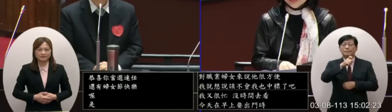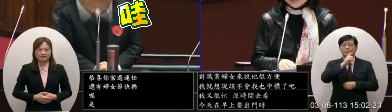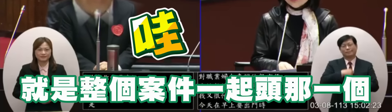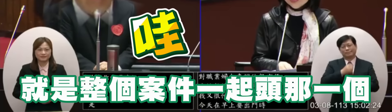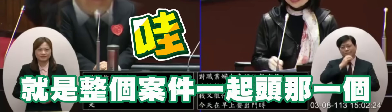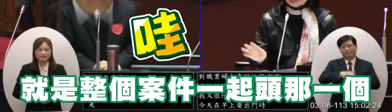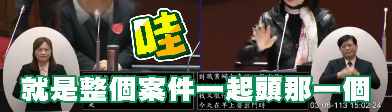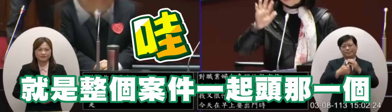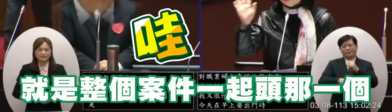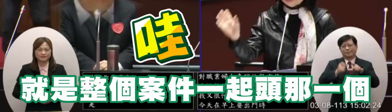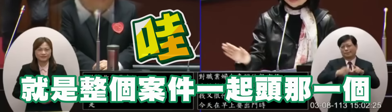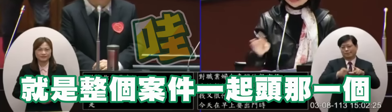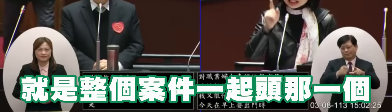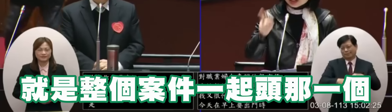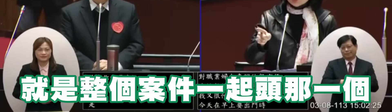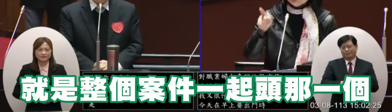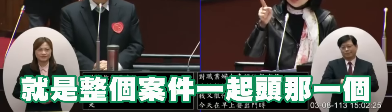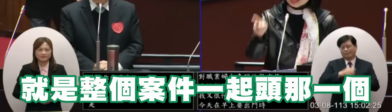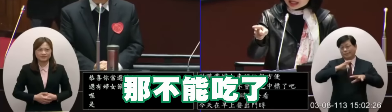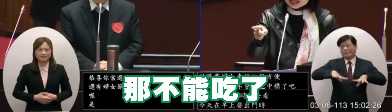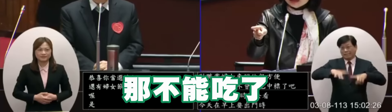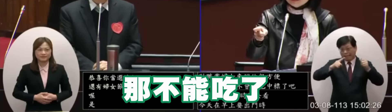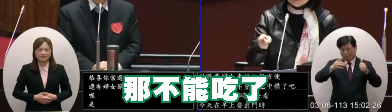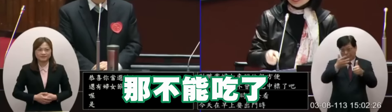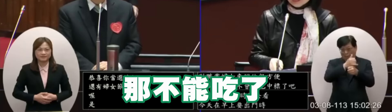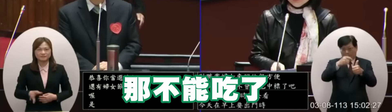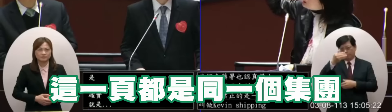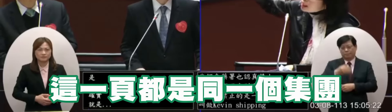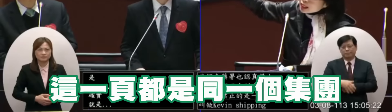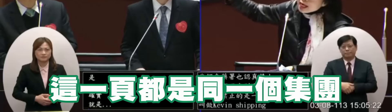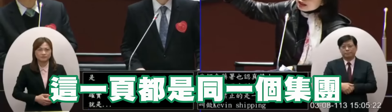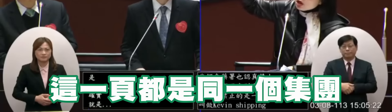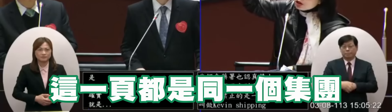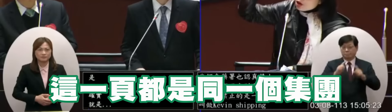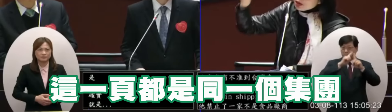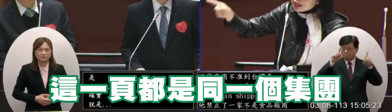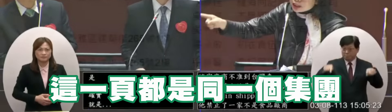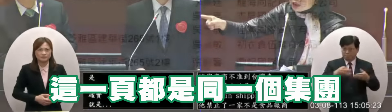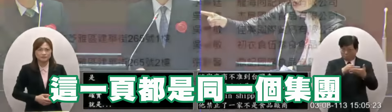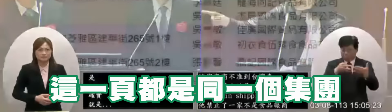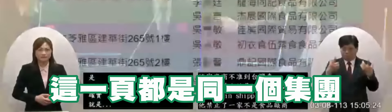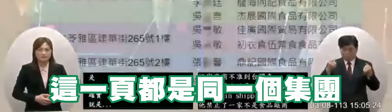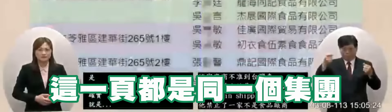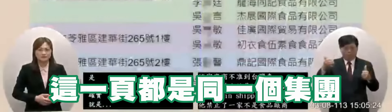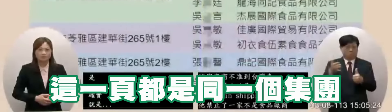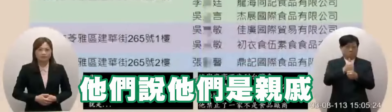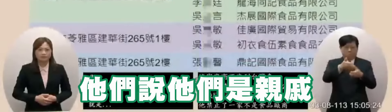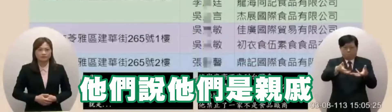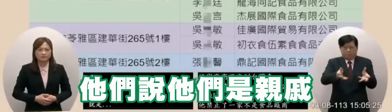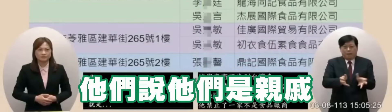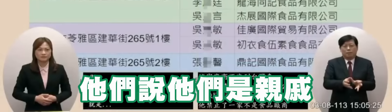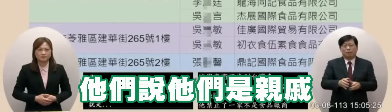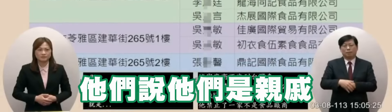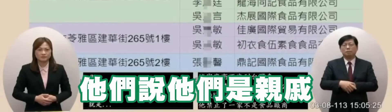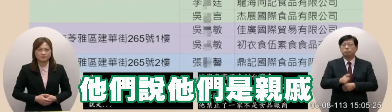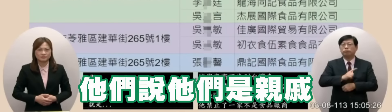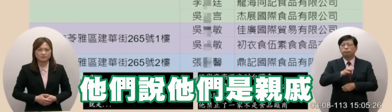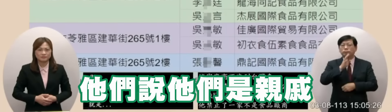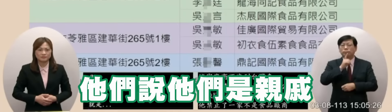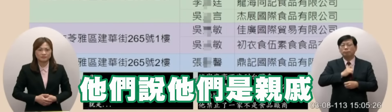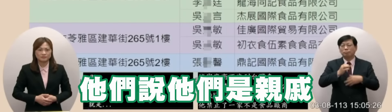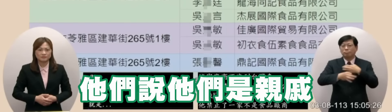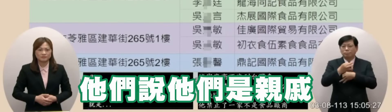的，就是整个案件一起头的那一个，这一页都是同一个集团，他们说他们是亲